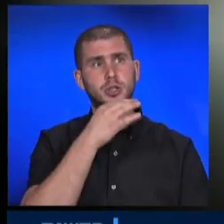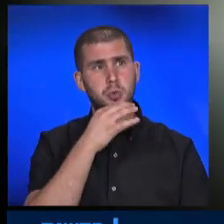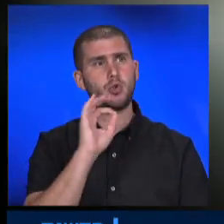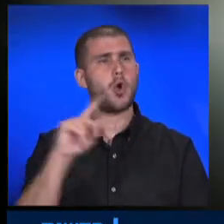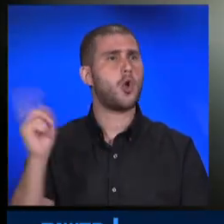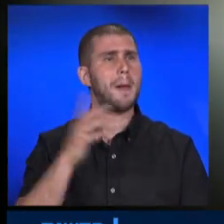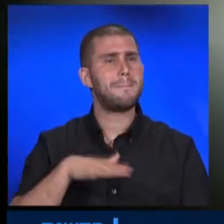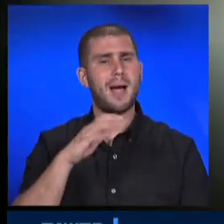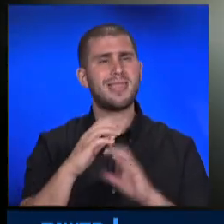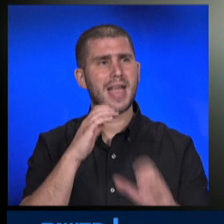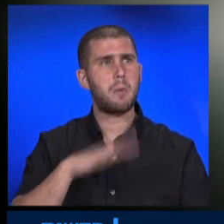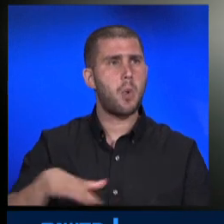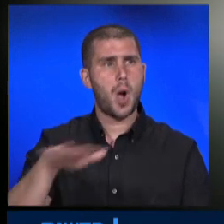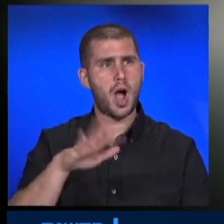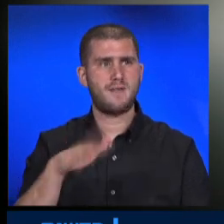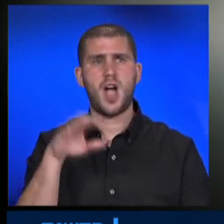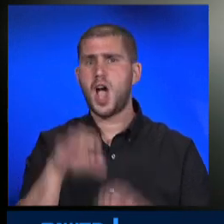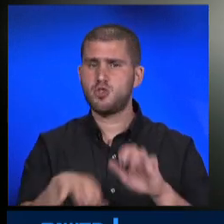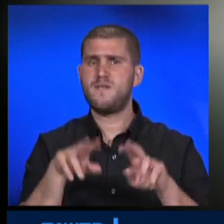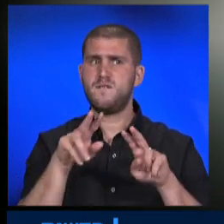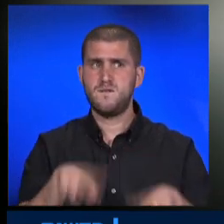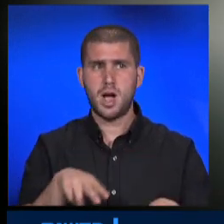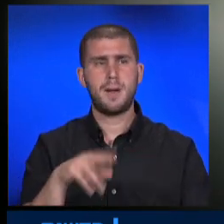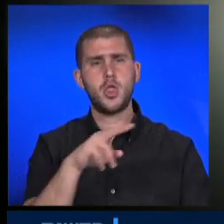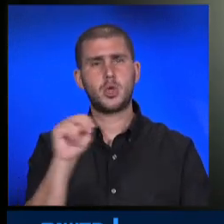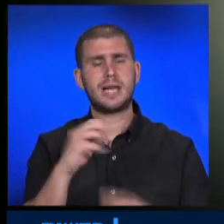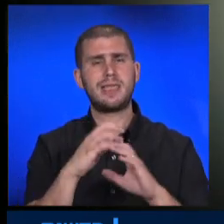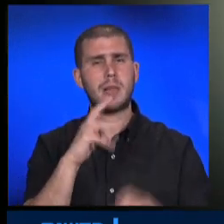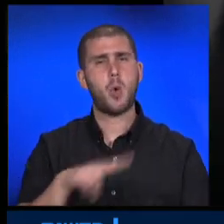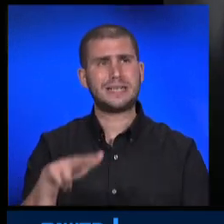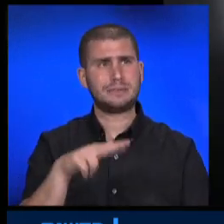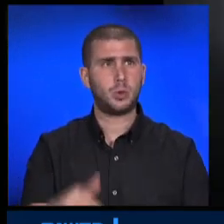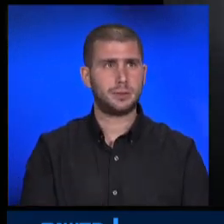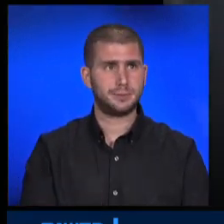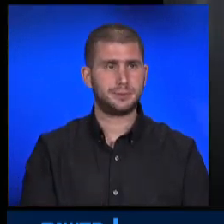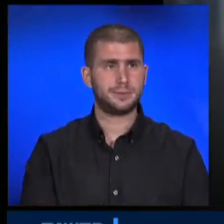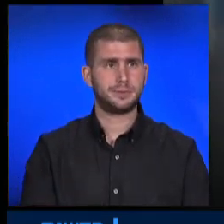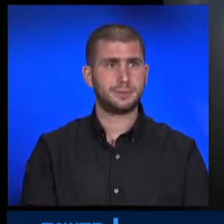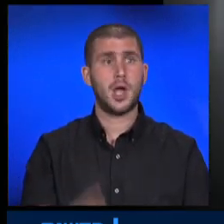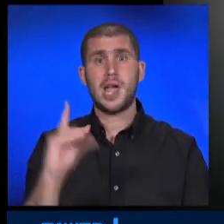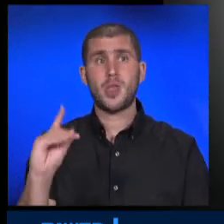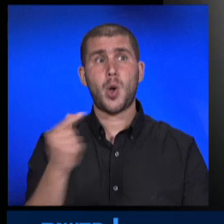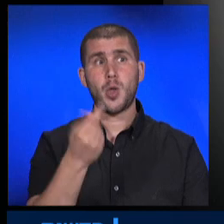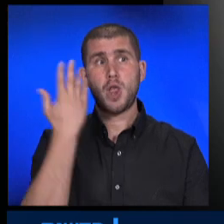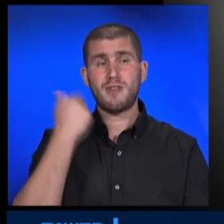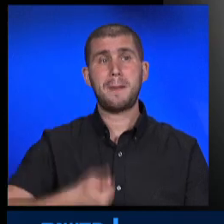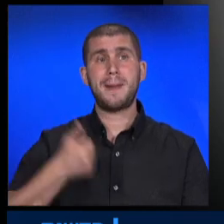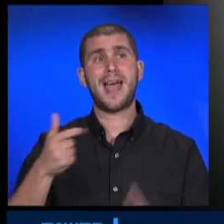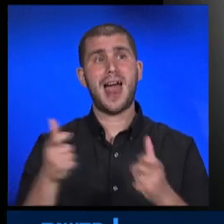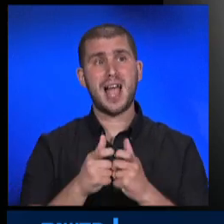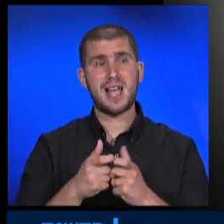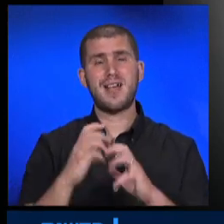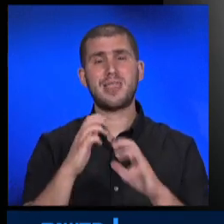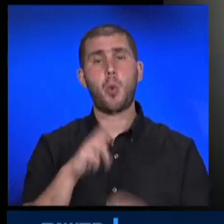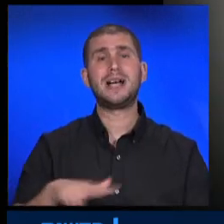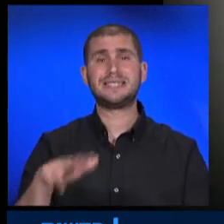מערך התחבורה בכלל והשקעה אדירה בנושא של תחבורה ציבורית. דרור גנון, לשעבר מנהל אגף התחבורה